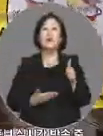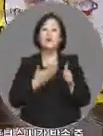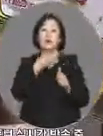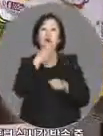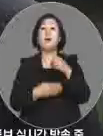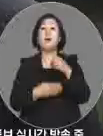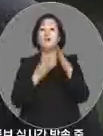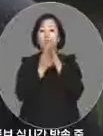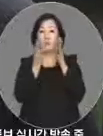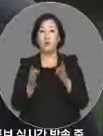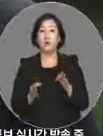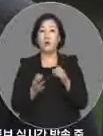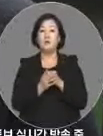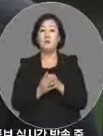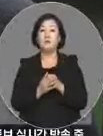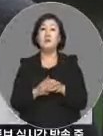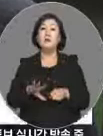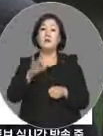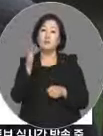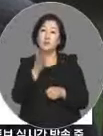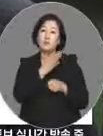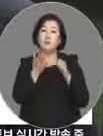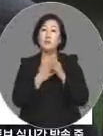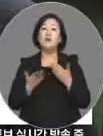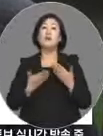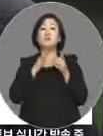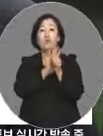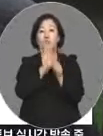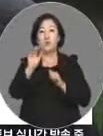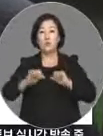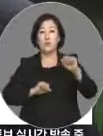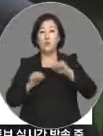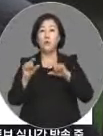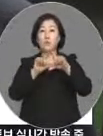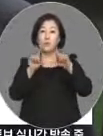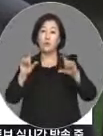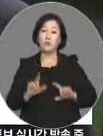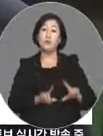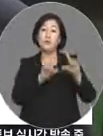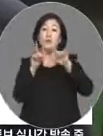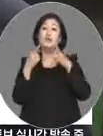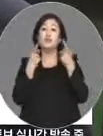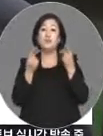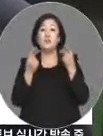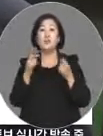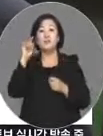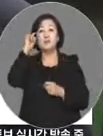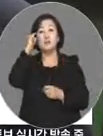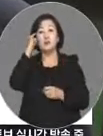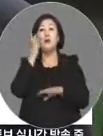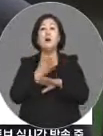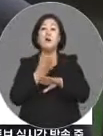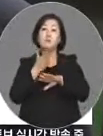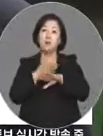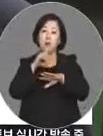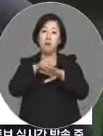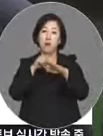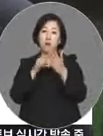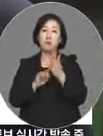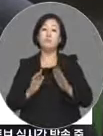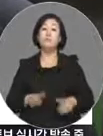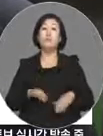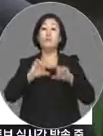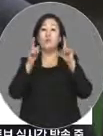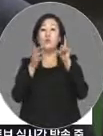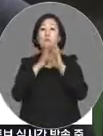있습니다. 어릴 때부터 기부하는 것들이 일상이 되면 좋겠다는 생각을 많이 합니다. 고맙게도 동구에는 이제 그런 문화들이